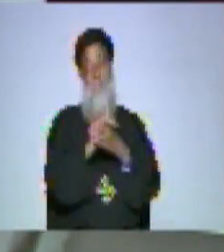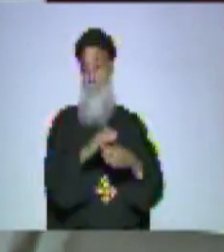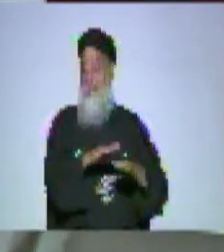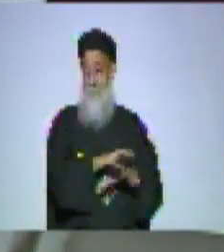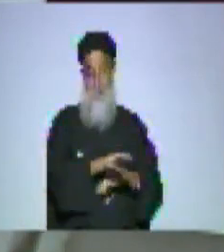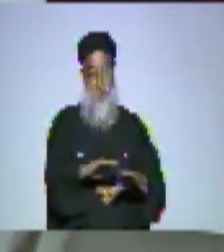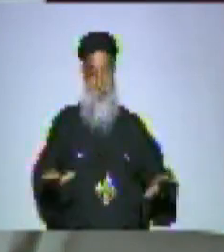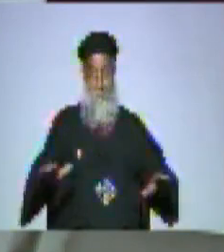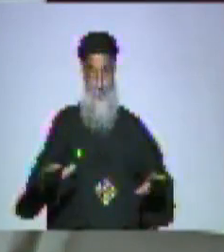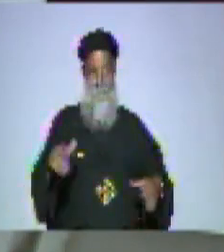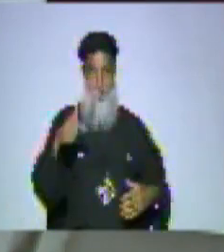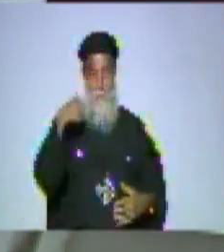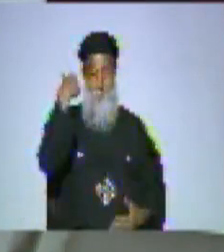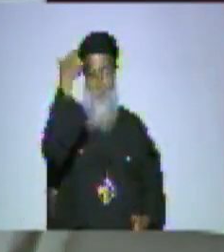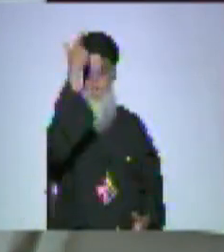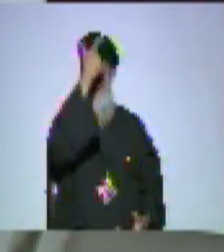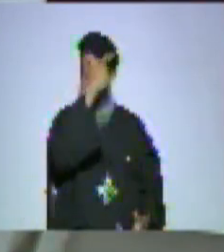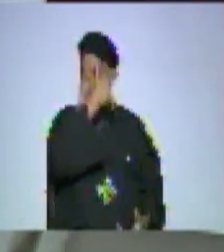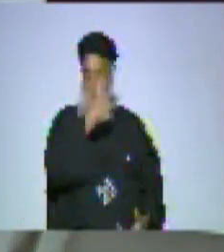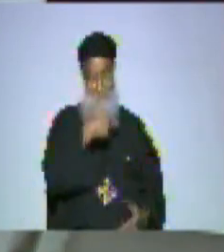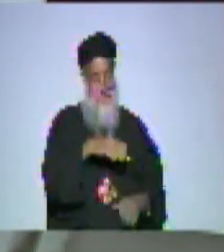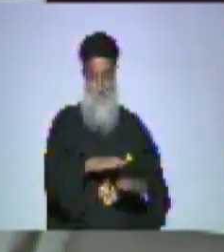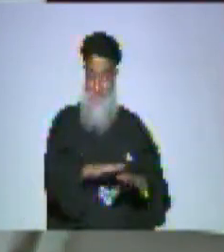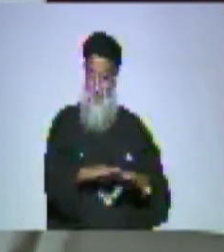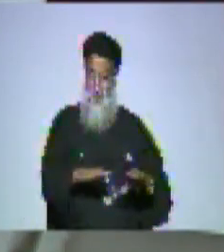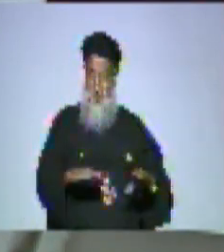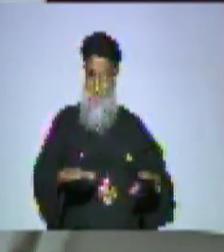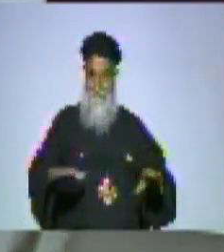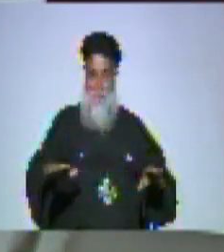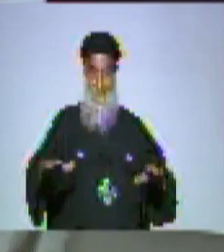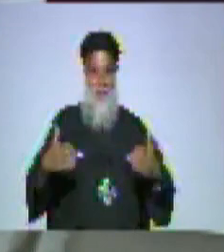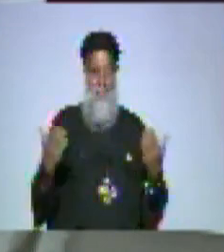بوجه الارض يعني